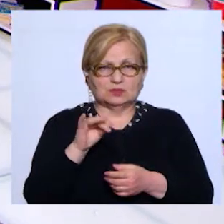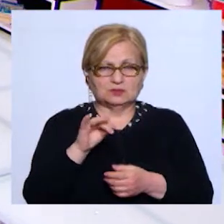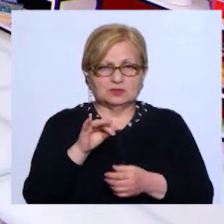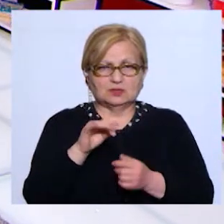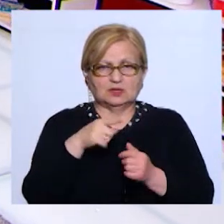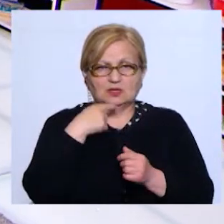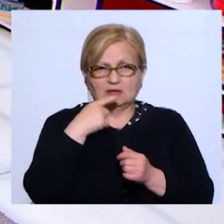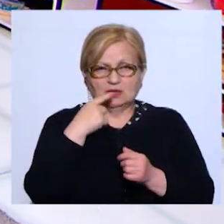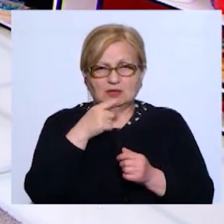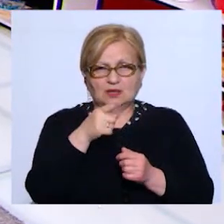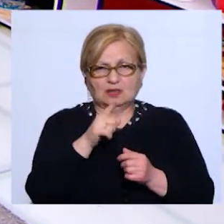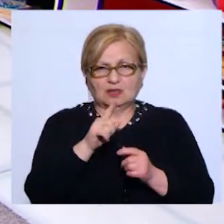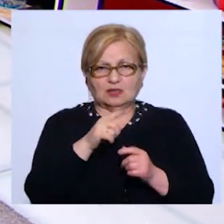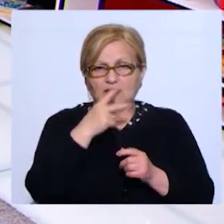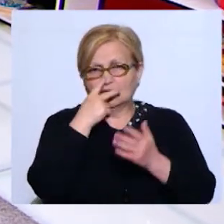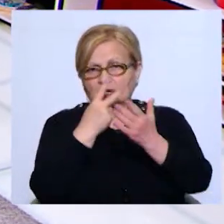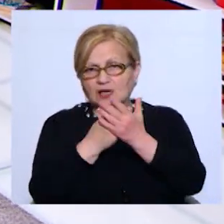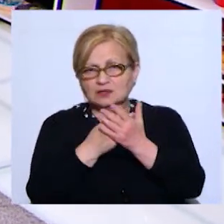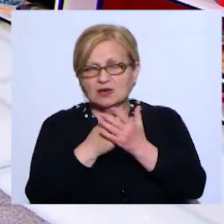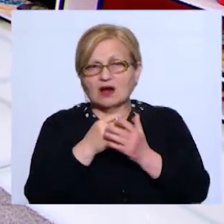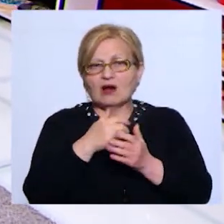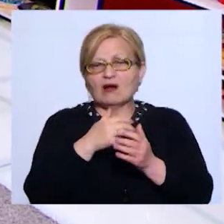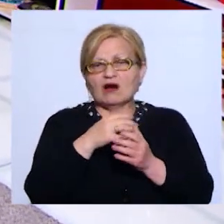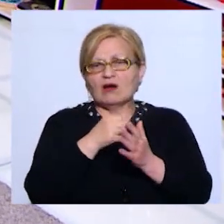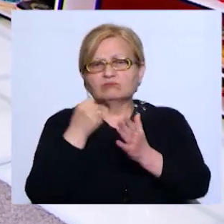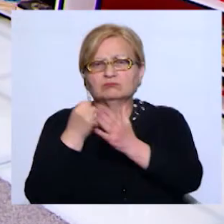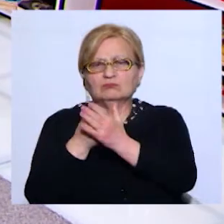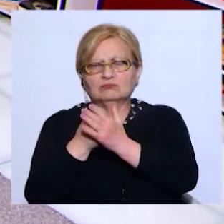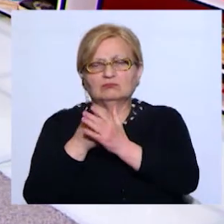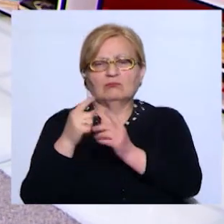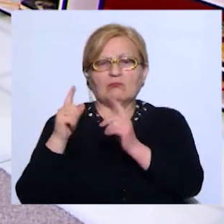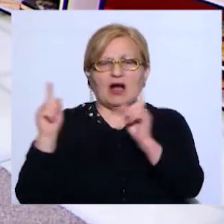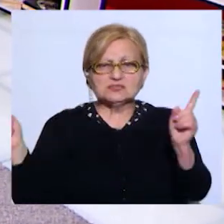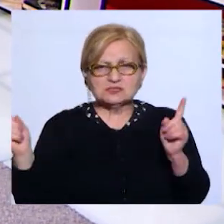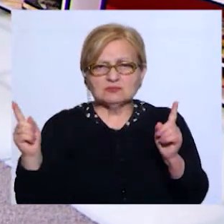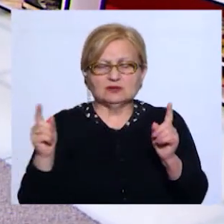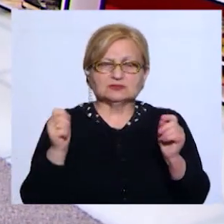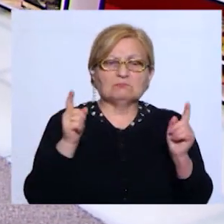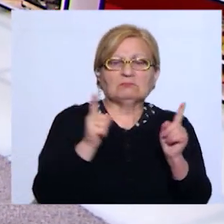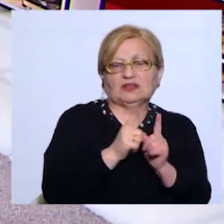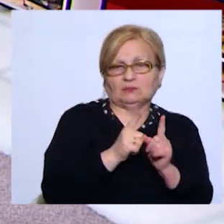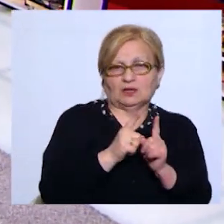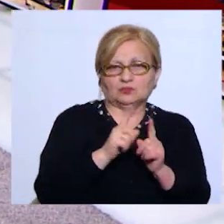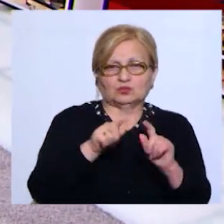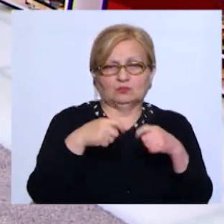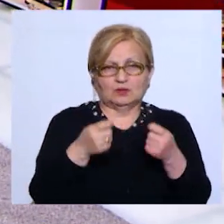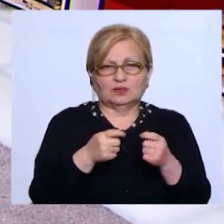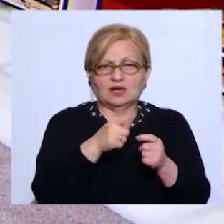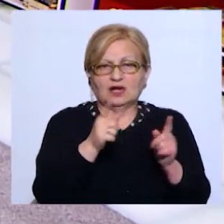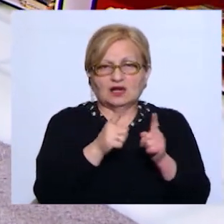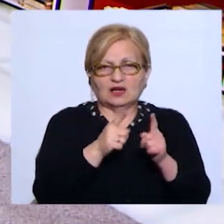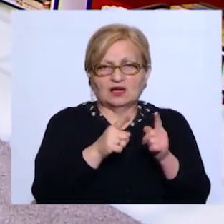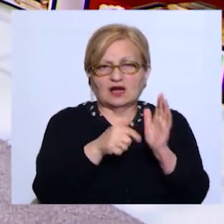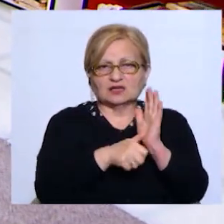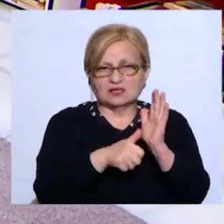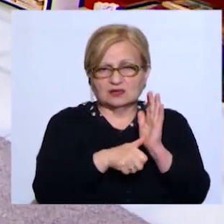ეძახიან, არის მონაცემების მაქსიმალური და მინიმალური მონაცემების შორის სხვაობა. ანუ მინიმალური მონაცემი, ყველაზე პატარა მონაცემი აქვს